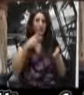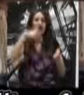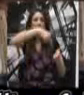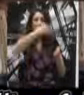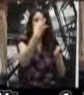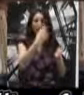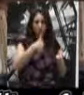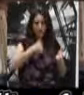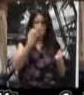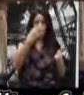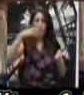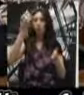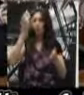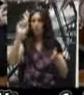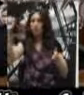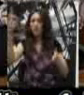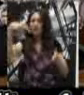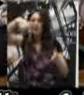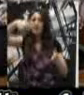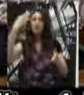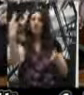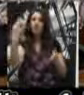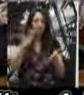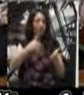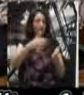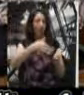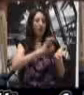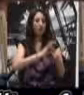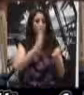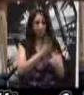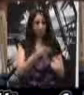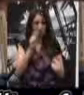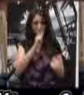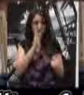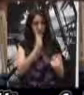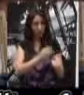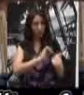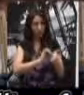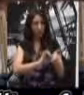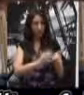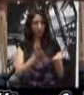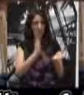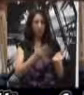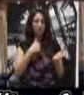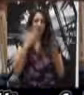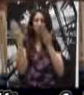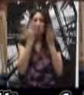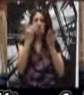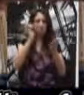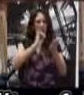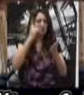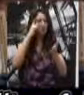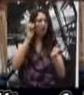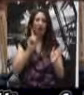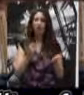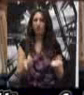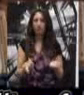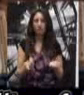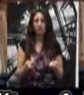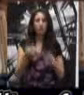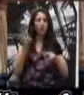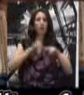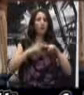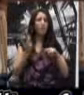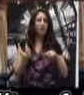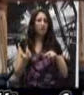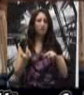وجوزي 36 على بياض. على بياض؟ وفي حد عندي على بياض برضه؟ معلش انا مش بيعرف اقرا ولا اكتب ولا حاجه.